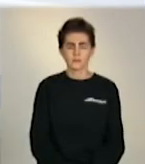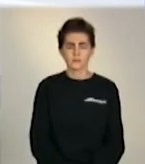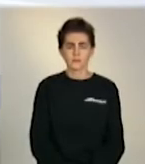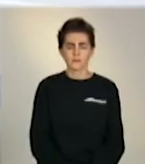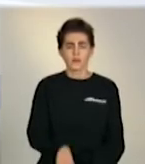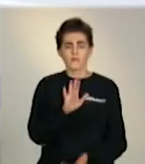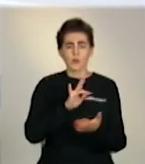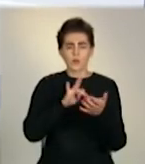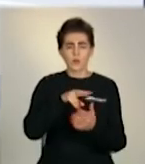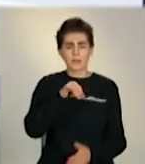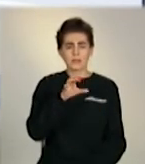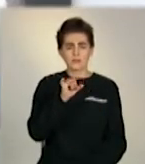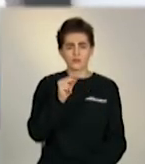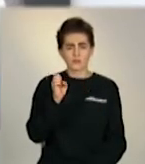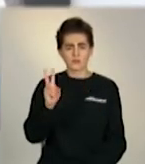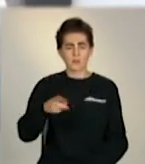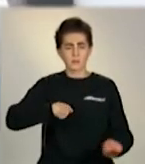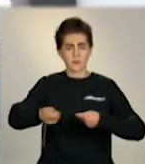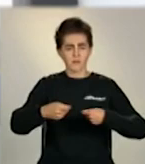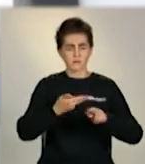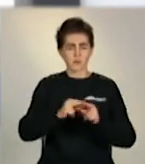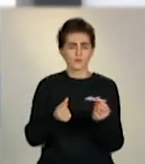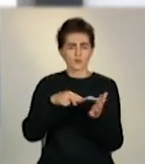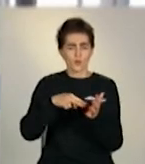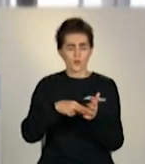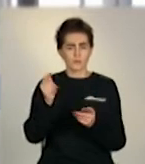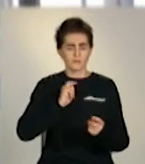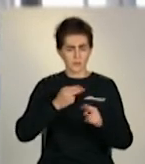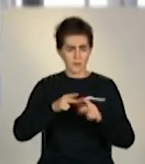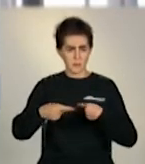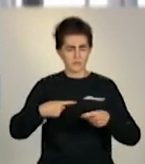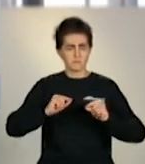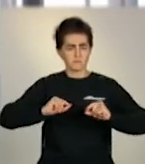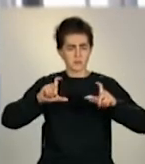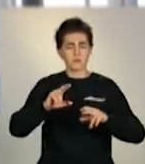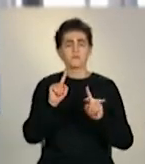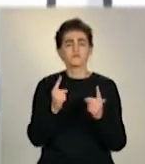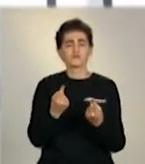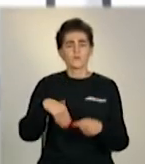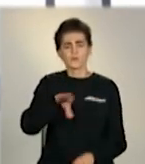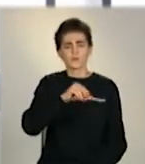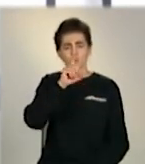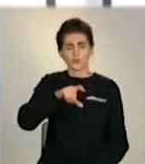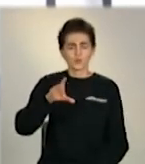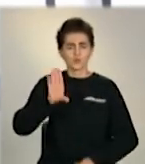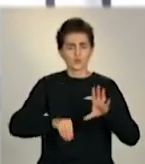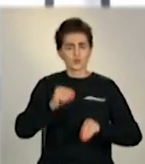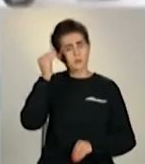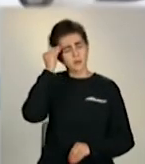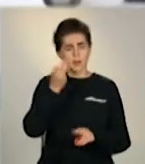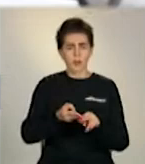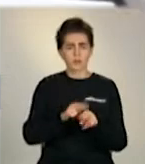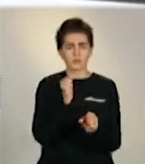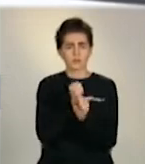У Лисичанську перевізники підняли вартість проїзду на міжміському маршруті. Та чому пасажири вважають, що це